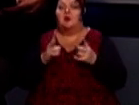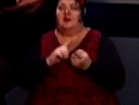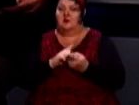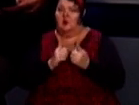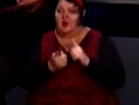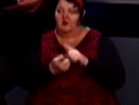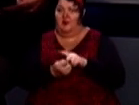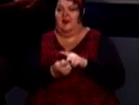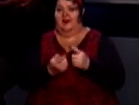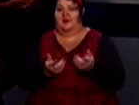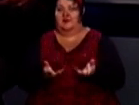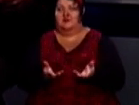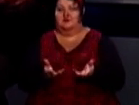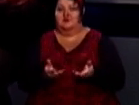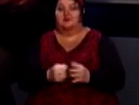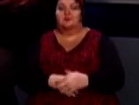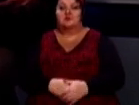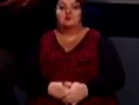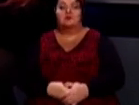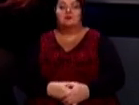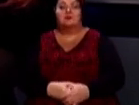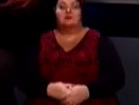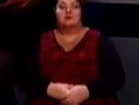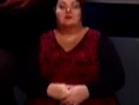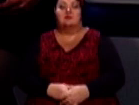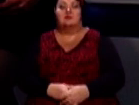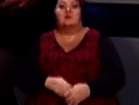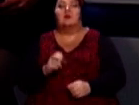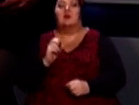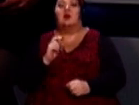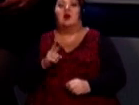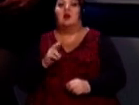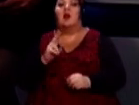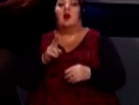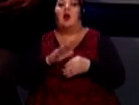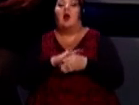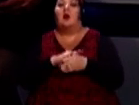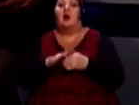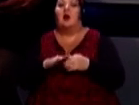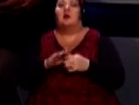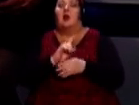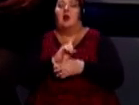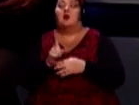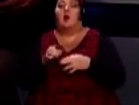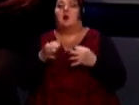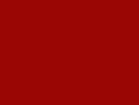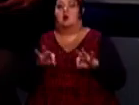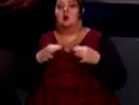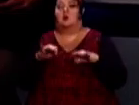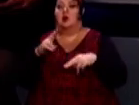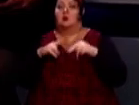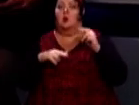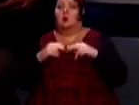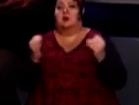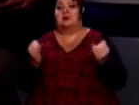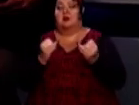стратегічна екологічна оцінка. Дякую. Як реалізовують норми доступності споруд для маломобільних груп населення,